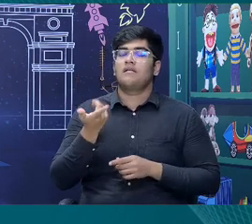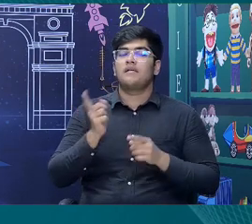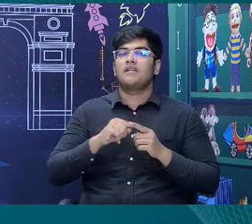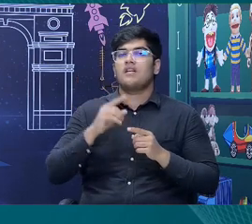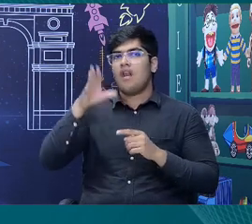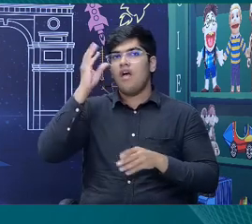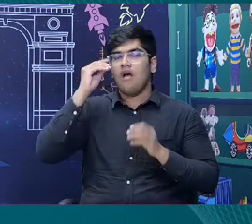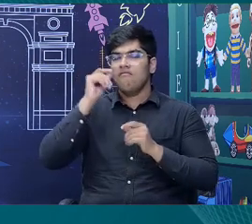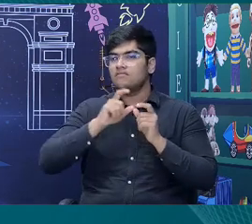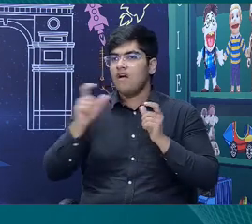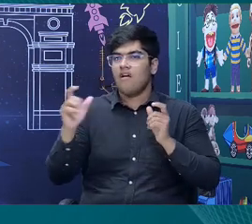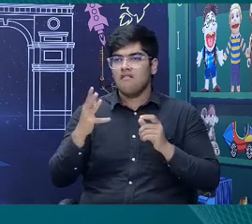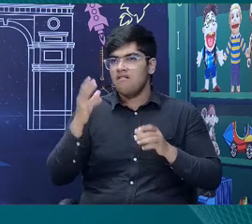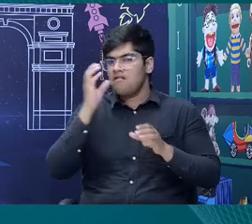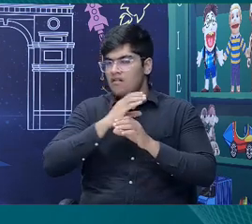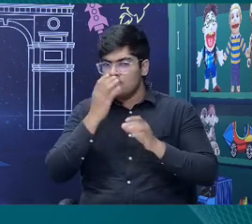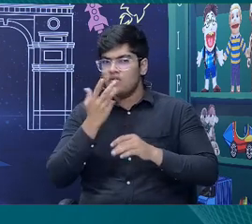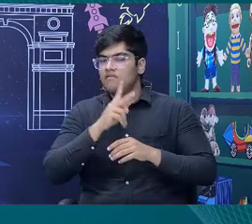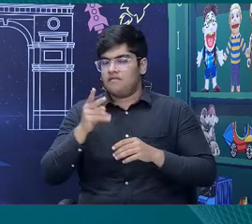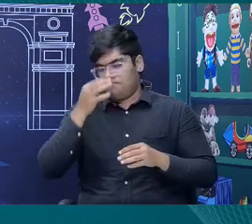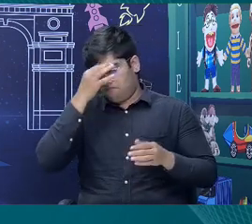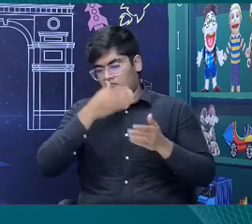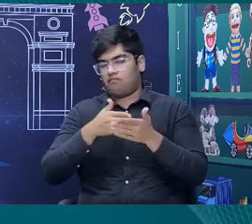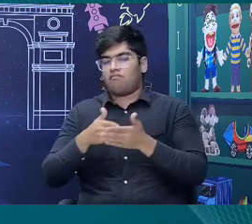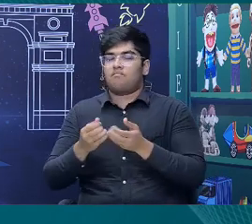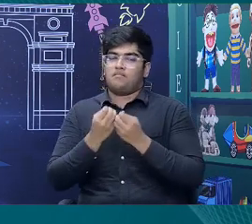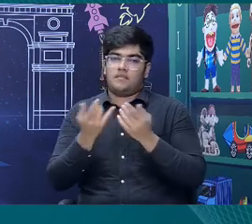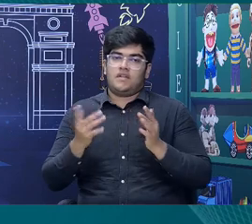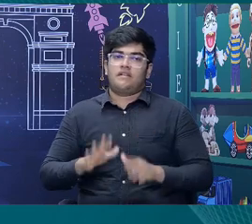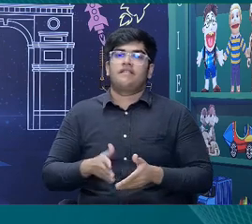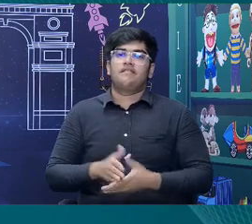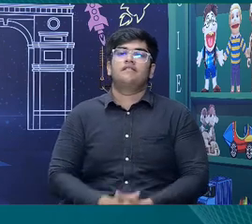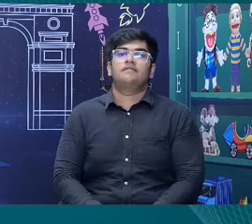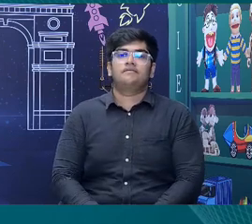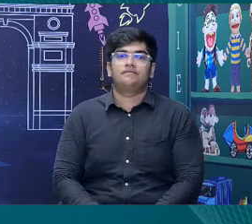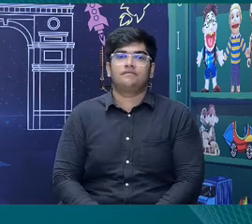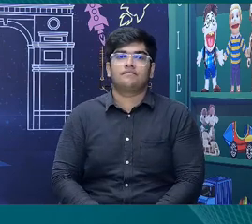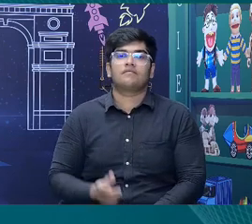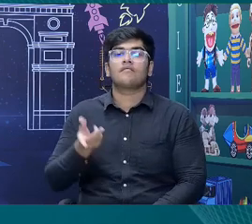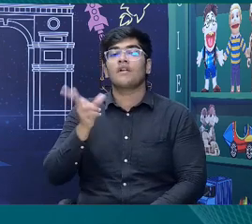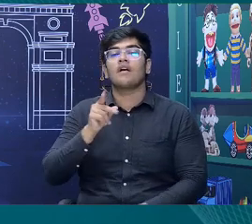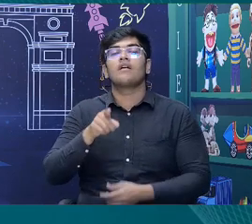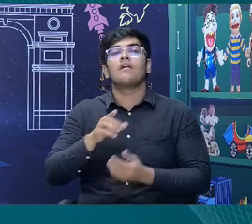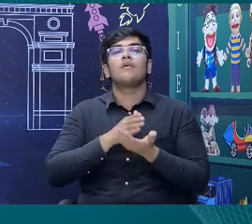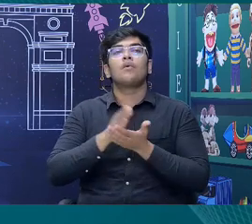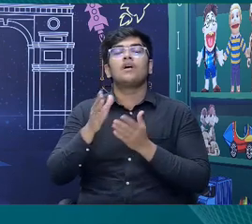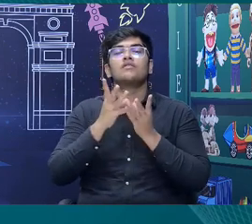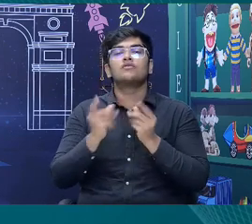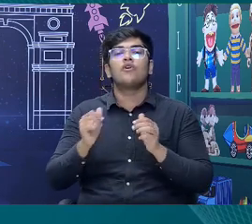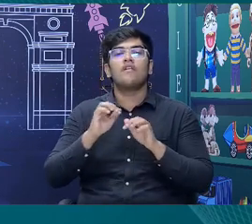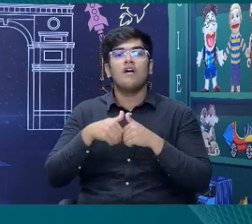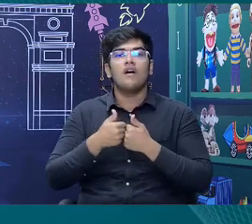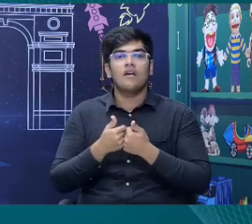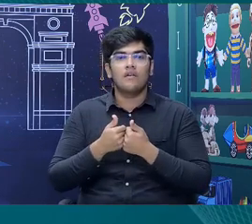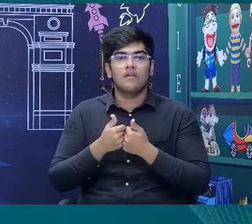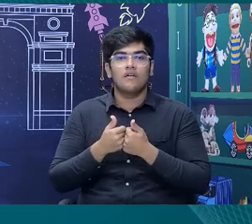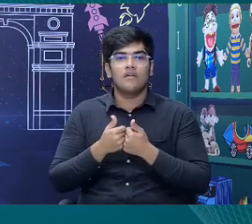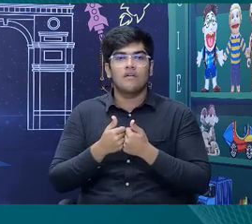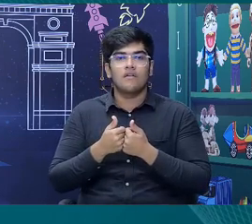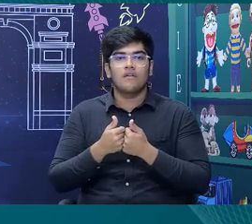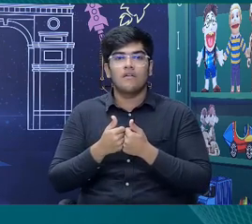है यह सारों के कारण आपके जो भी साइकोलॉजिकल प्रॉब्लम्स हैं इसमें अगेन मेथड क्या है ट्रीटमेंट का आप क्लाइंट